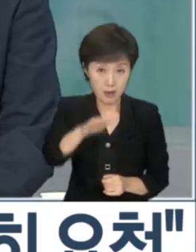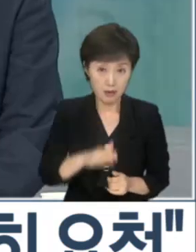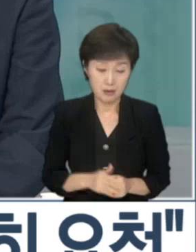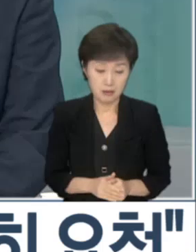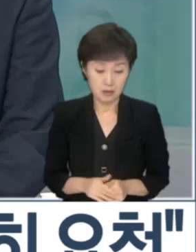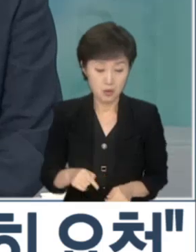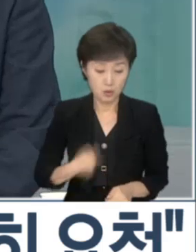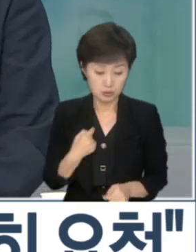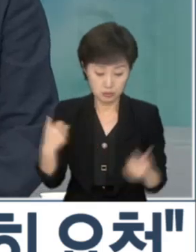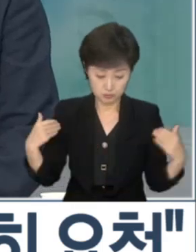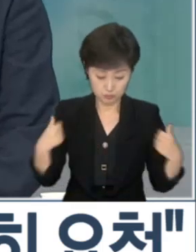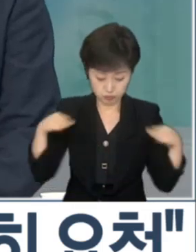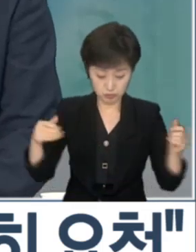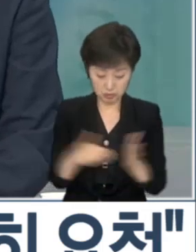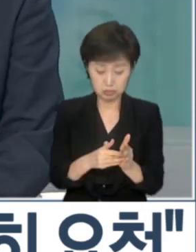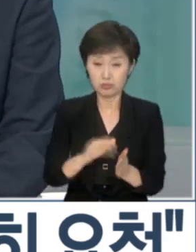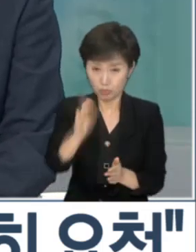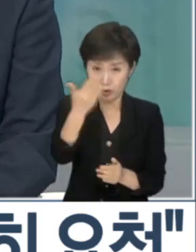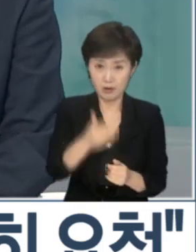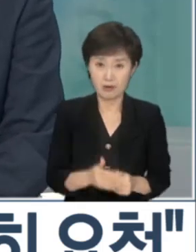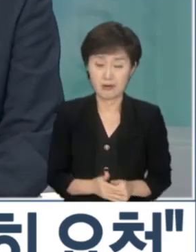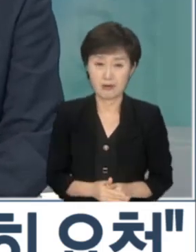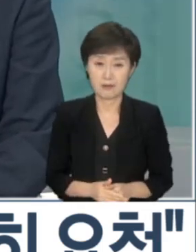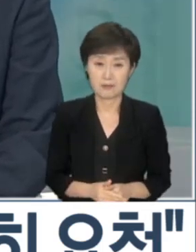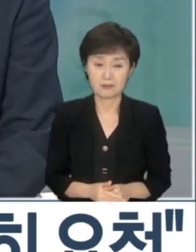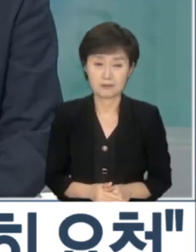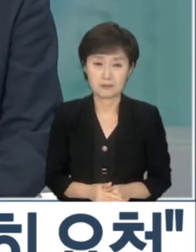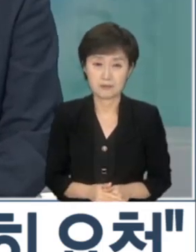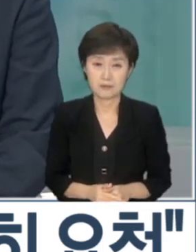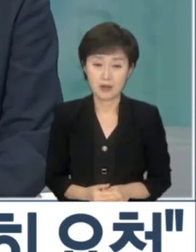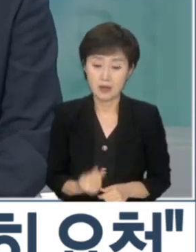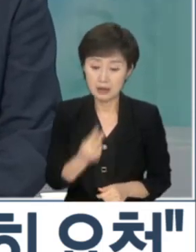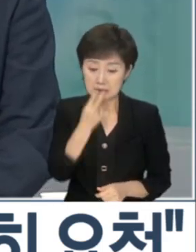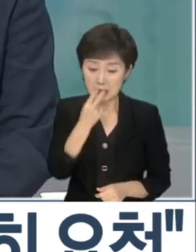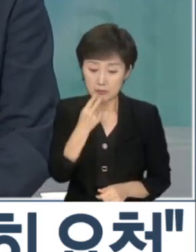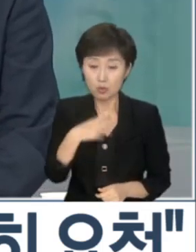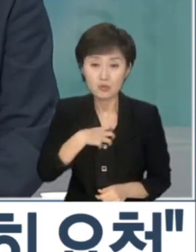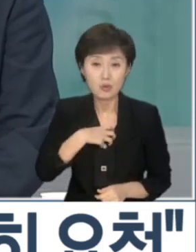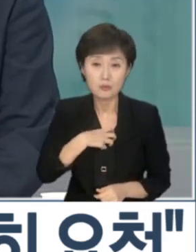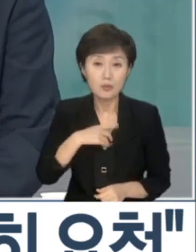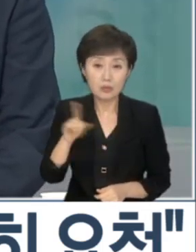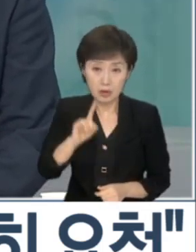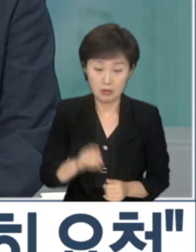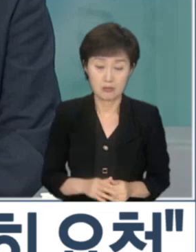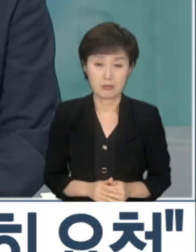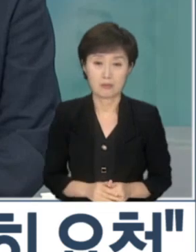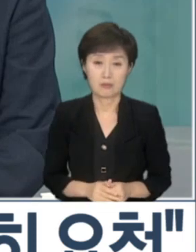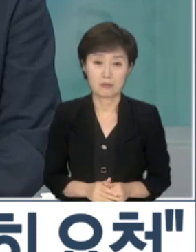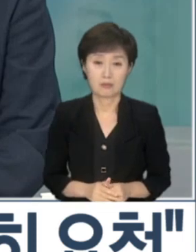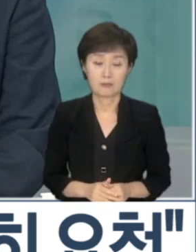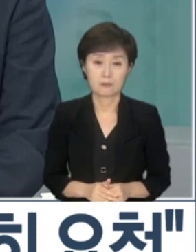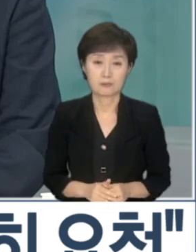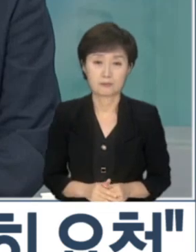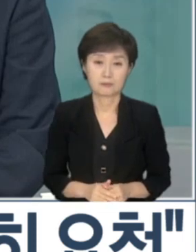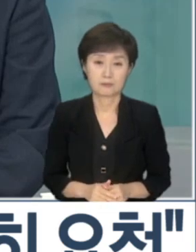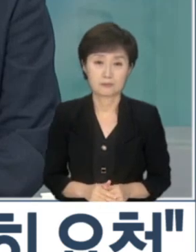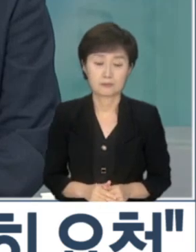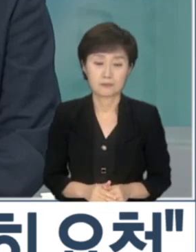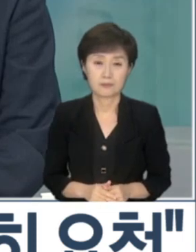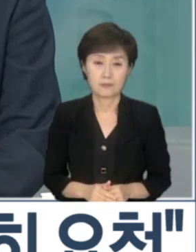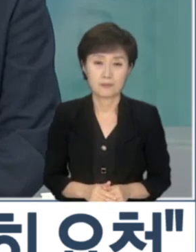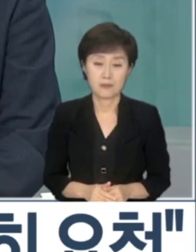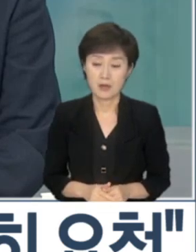지금 사실 뭐 뚜렷한 명분이 없다고 하긴 하지만 생명이 걸린 것 아니겠습니까 왜 그러냐 하면은 지금